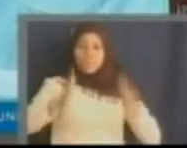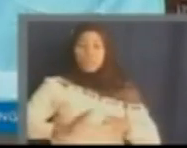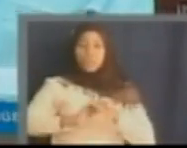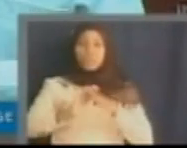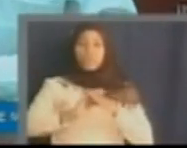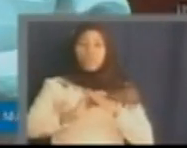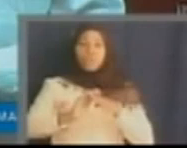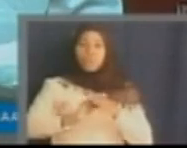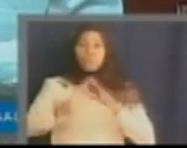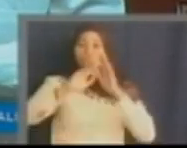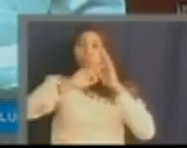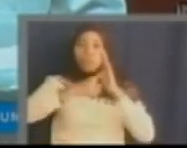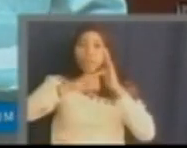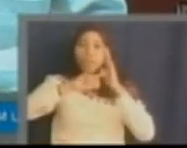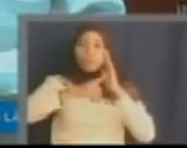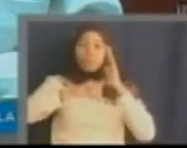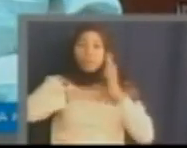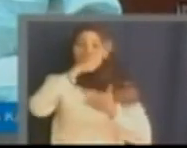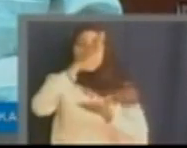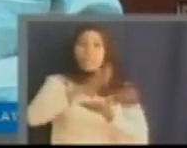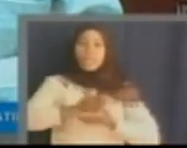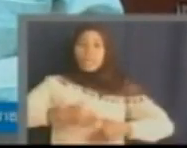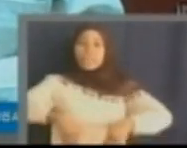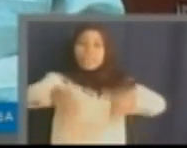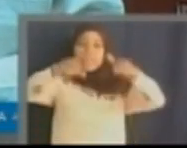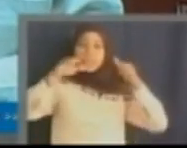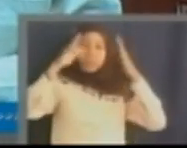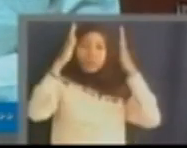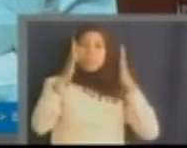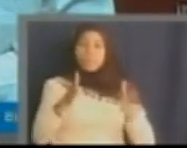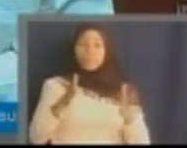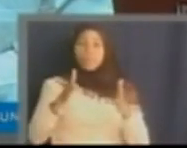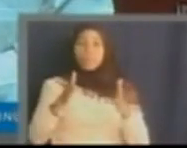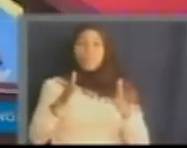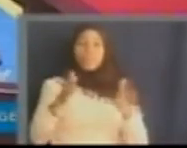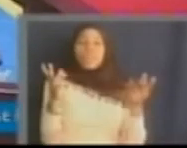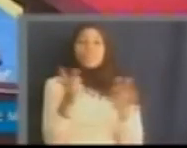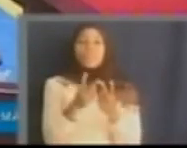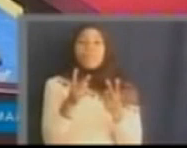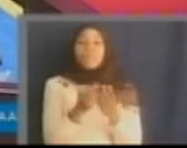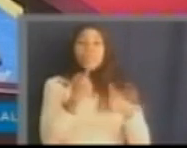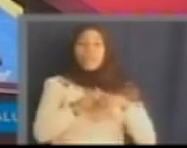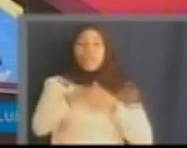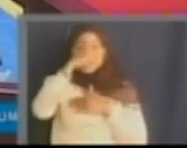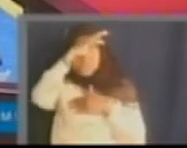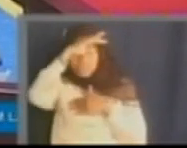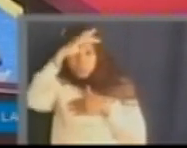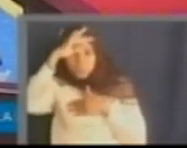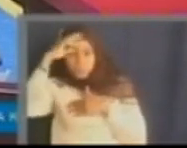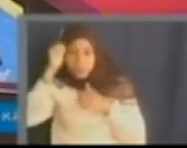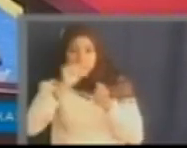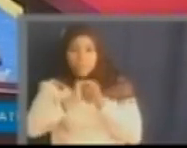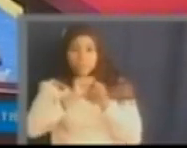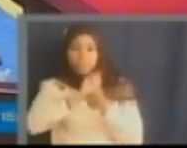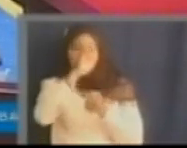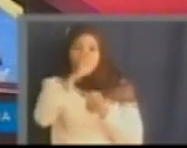bunge. Mheshimiwa mwenyekiti, katika kutafakari suala hili, kamati ya kanuni na